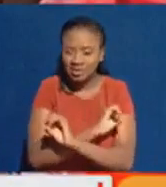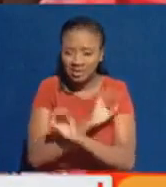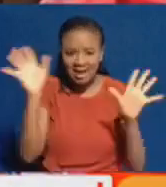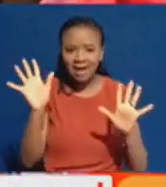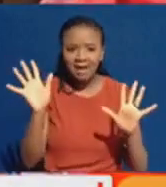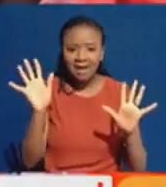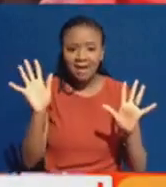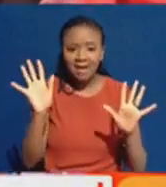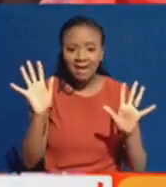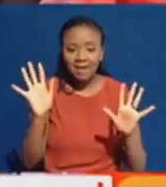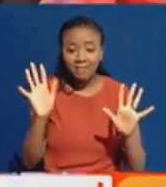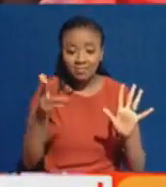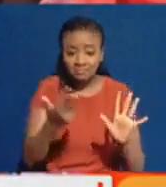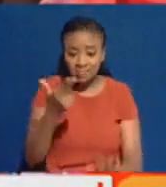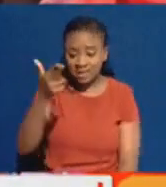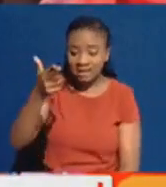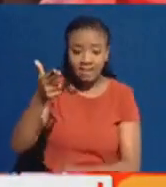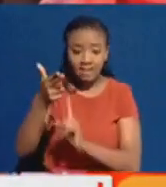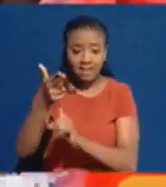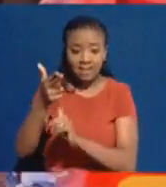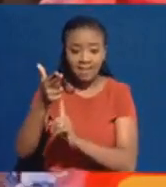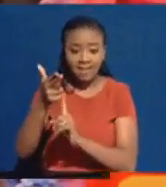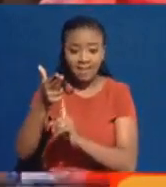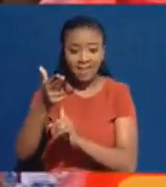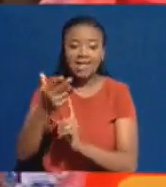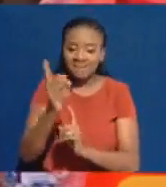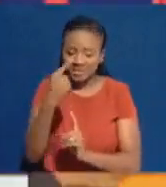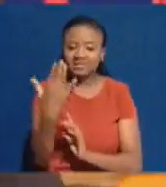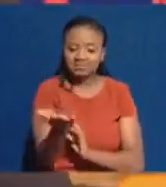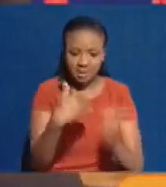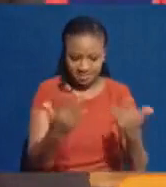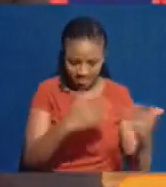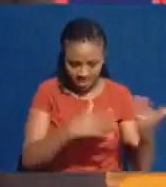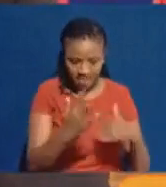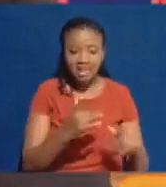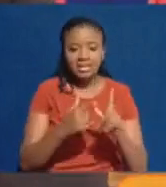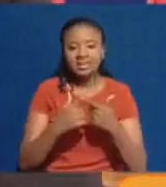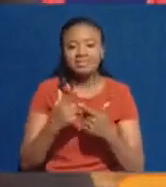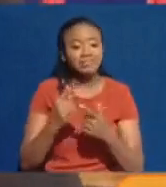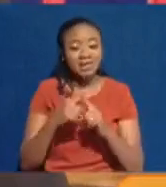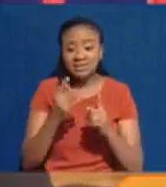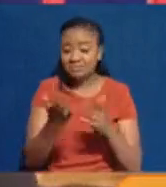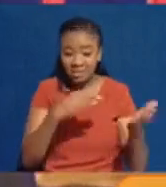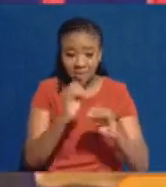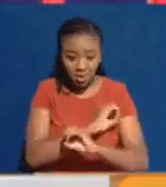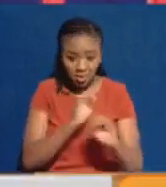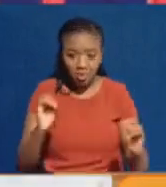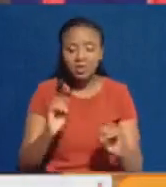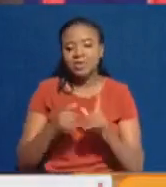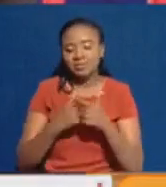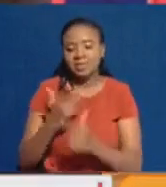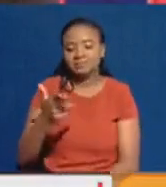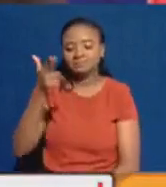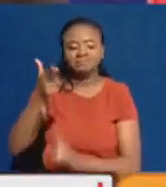bunduki hazijarudi hakuna askari tutaondoa. Haiwezekani. Mimi nataka niwahakikishie, whatever it